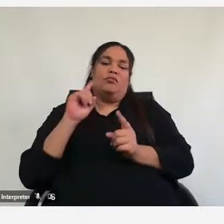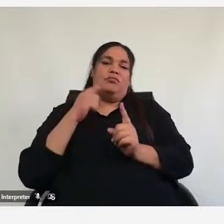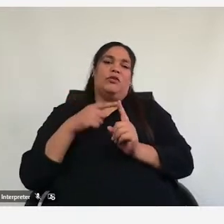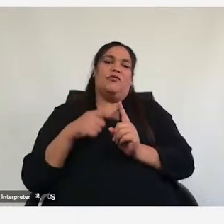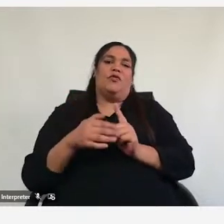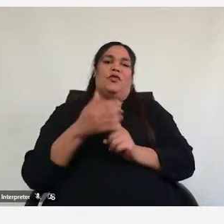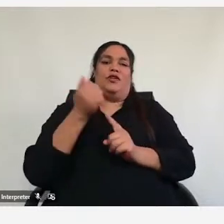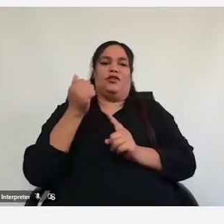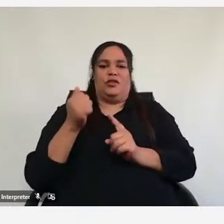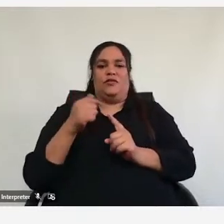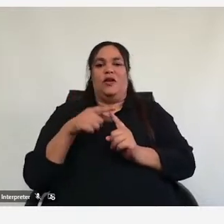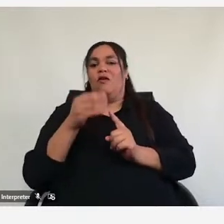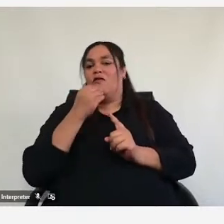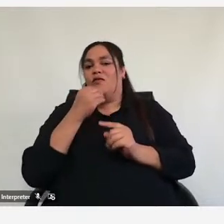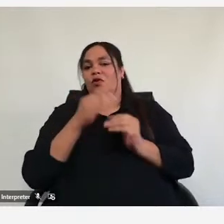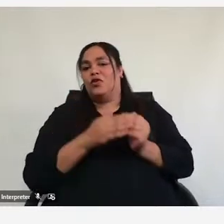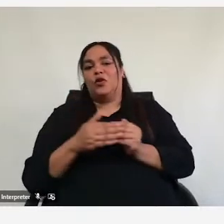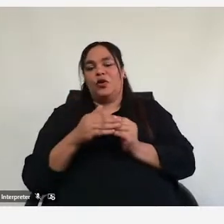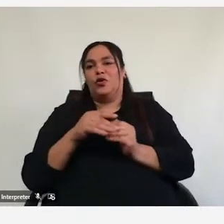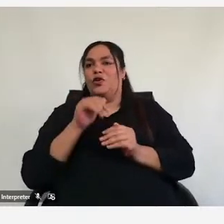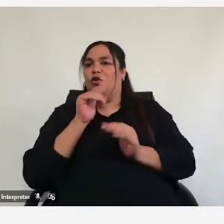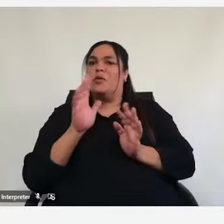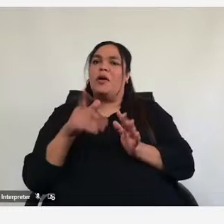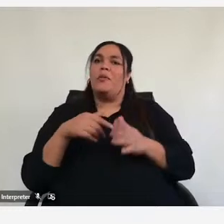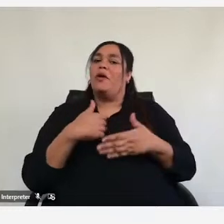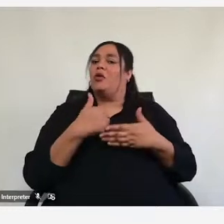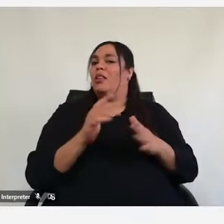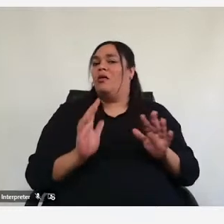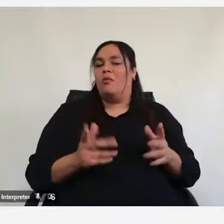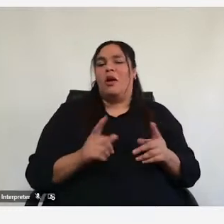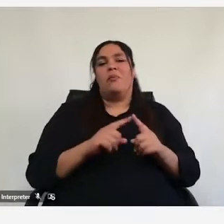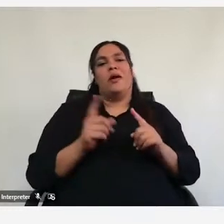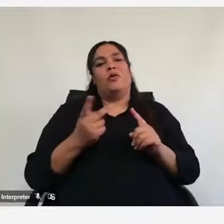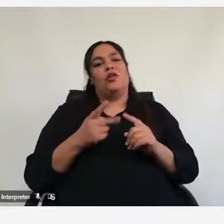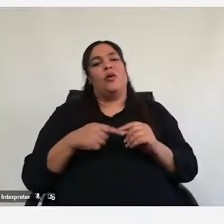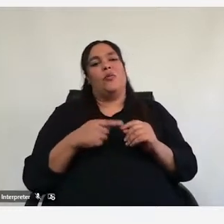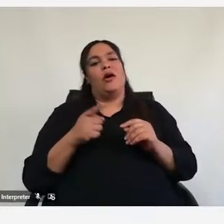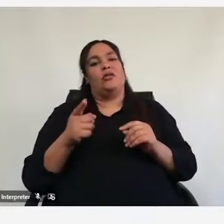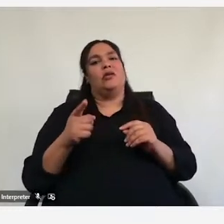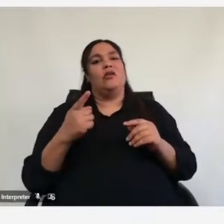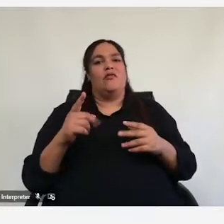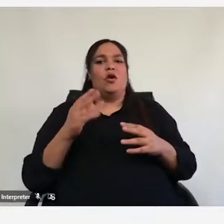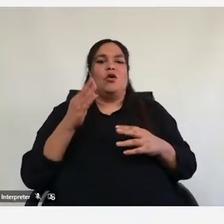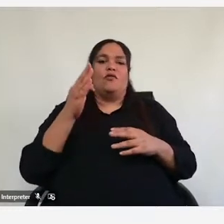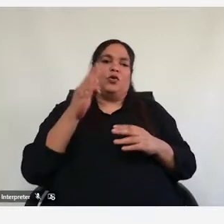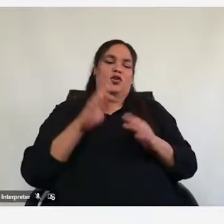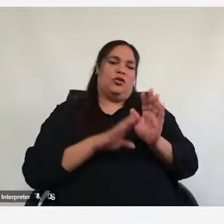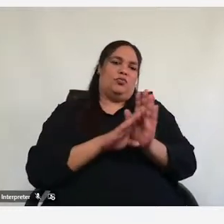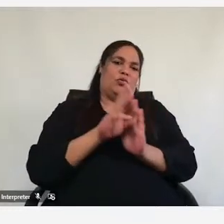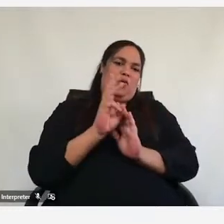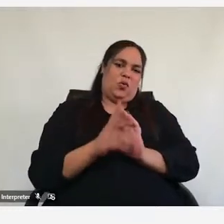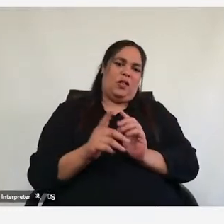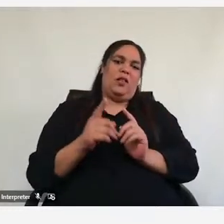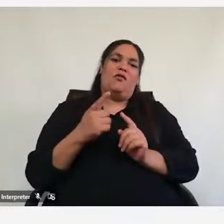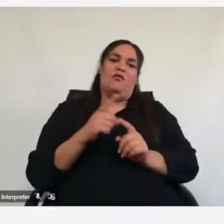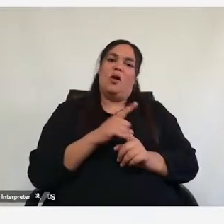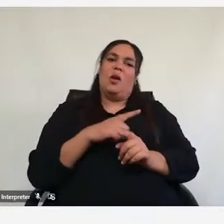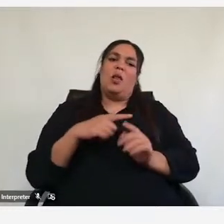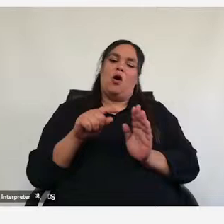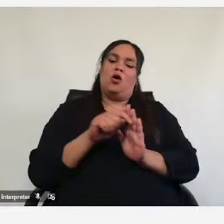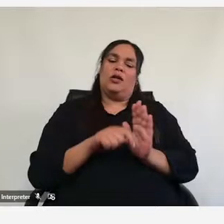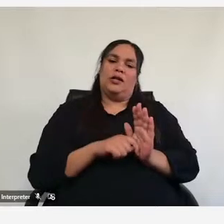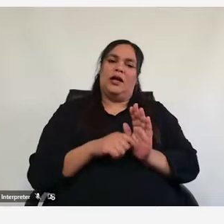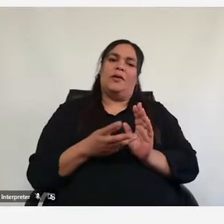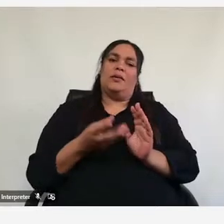ervaar. Voedselsekuriteit gaan nie net oor hulp nie, maar oor die skep van volhoubare oplossings om langtermyn toegang